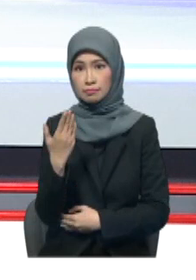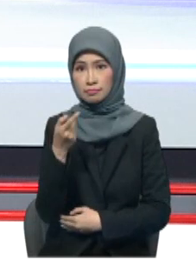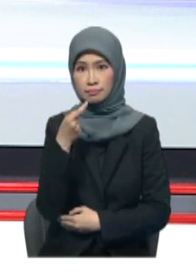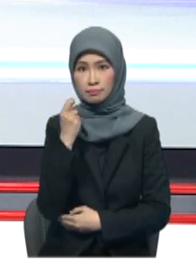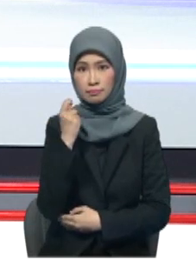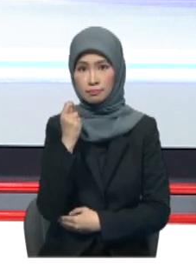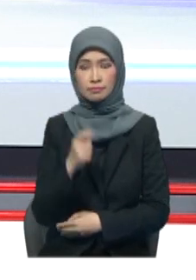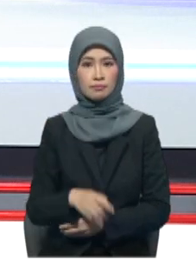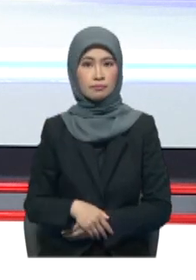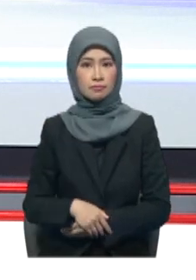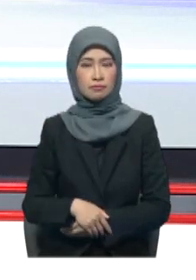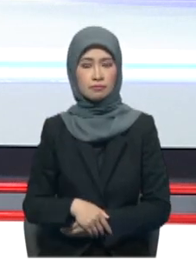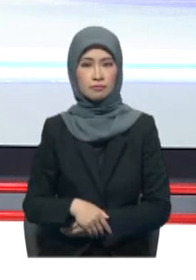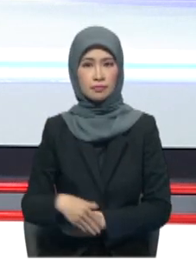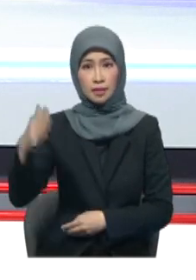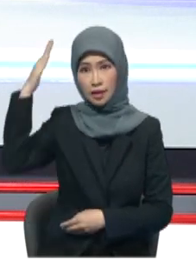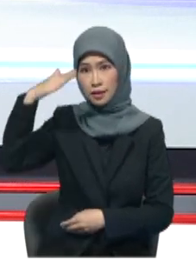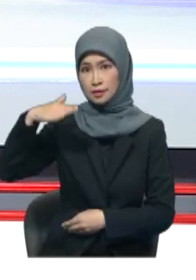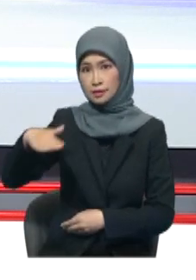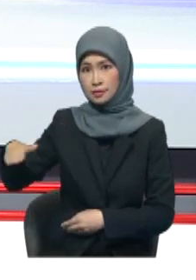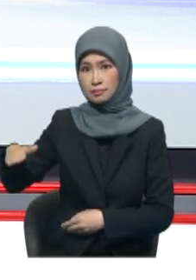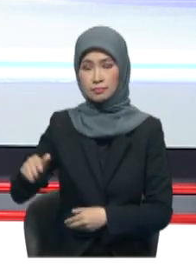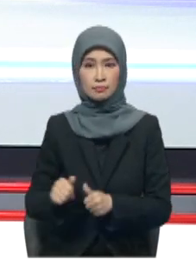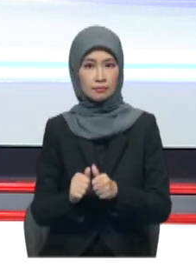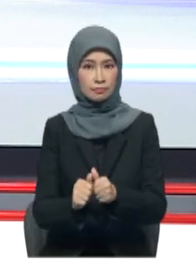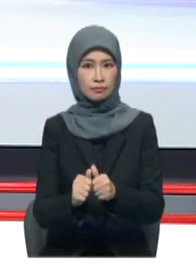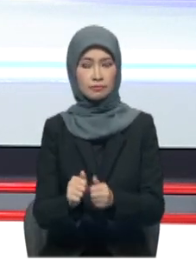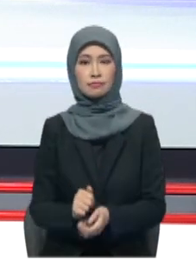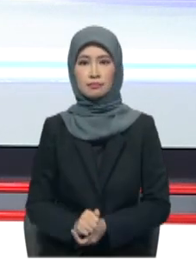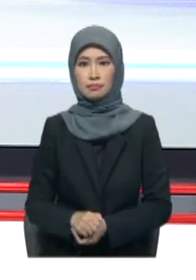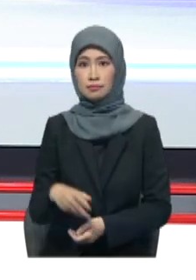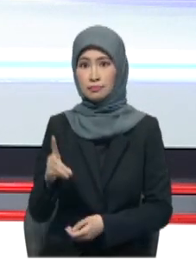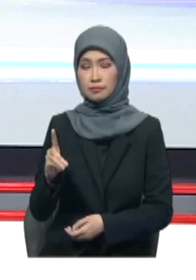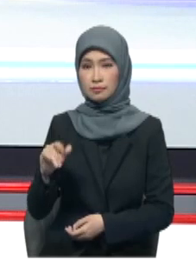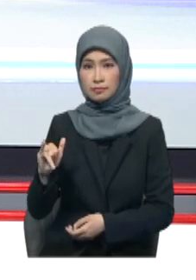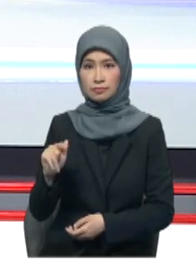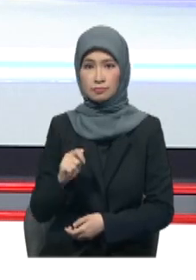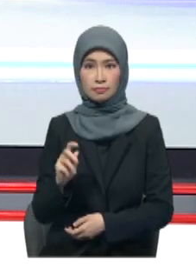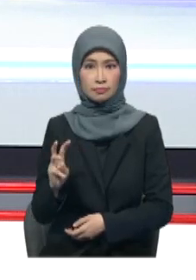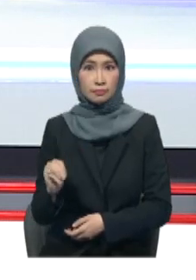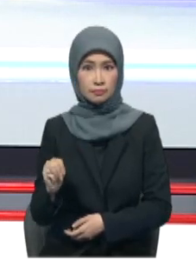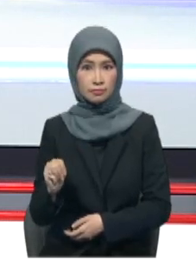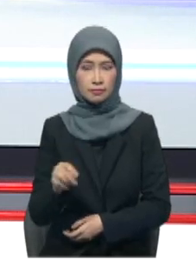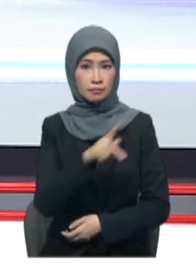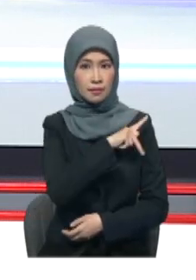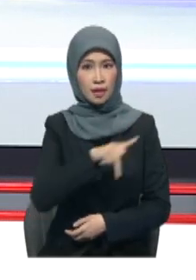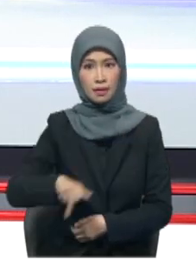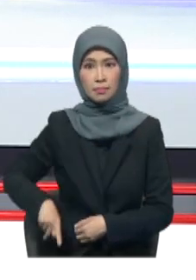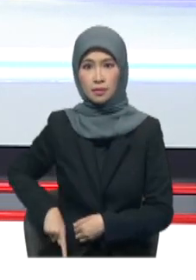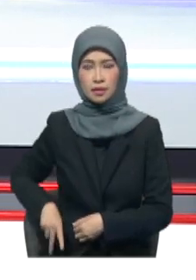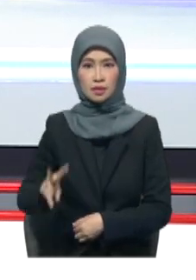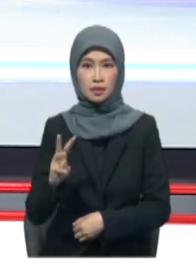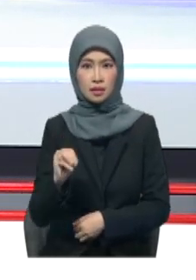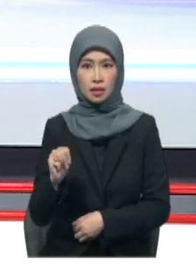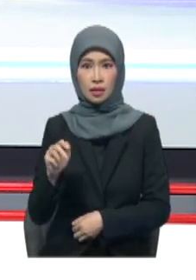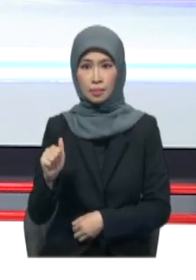sama paduka-paduka Adinda duli yang teramat Mulia duli yang teramat Mulia Paduka seri pengiran muda Abdul Malik dan duli